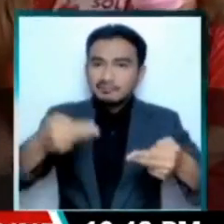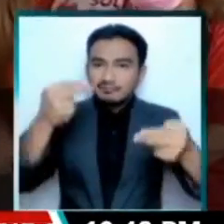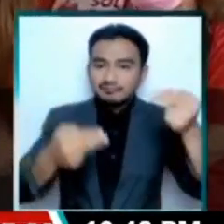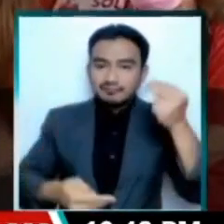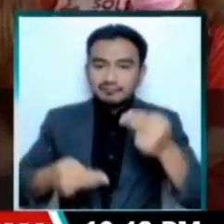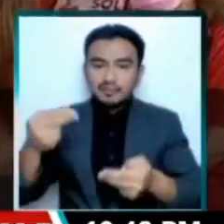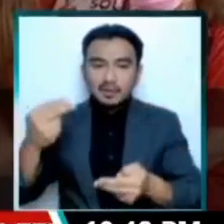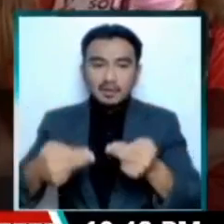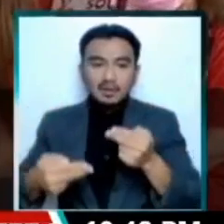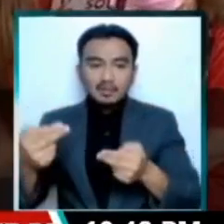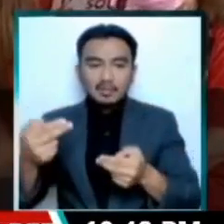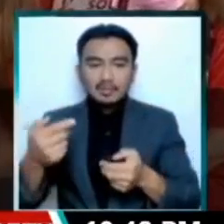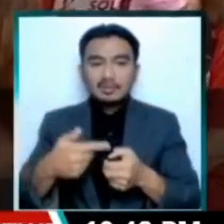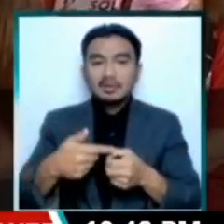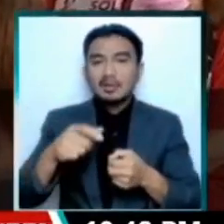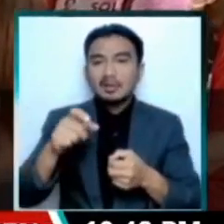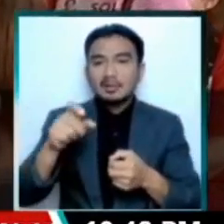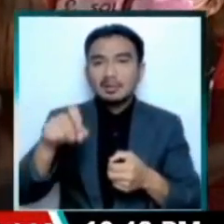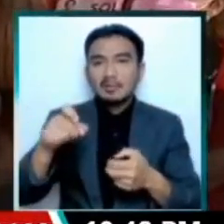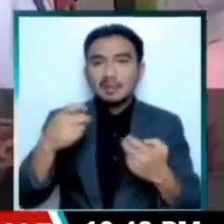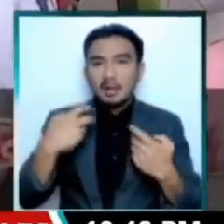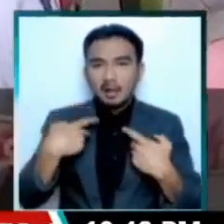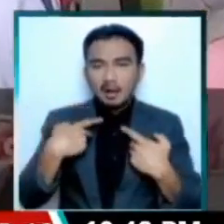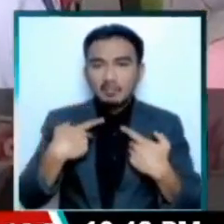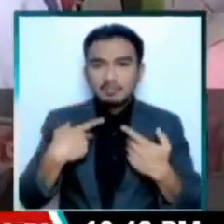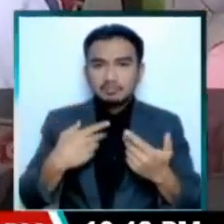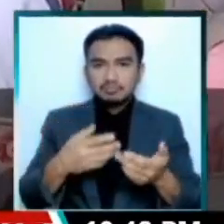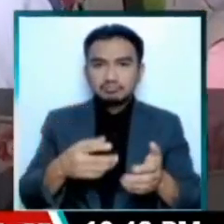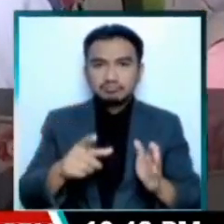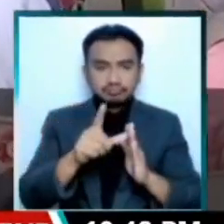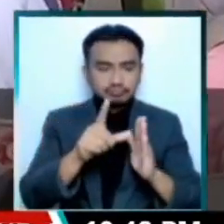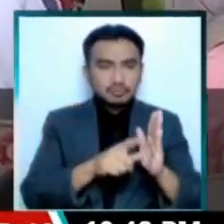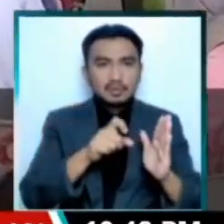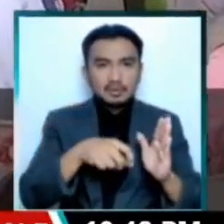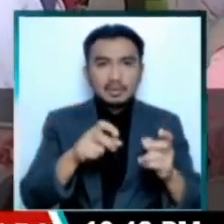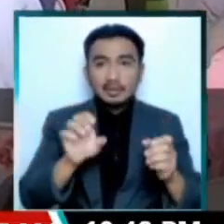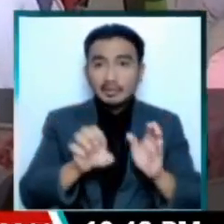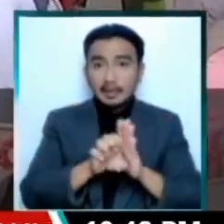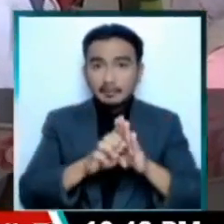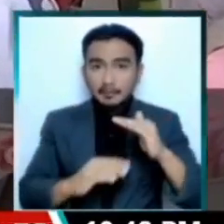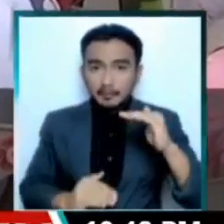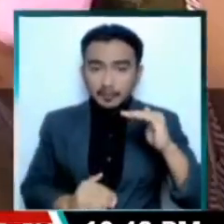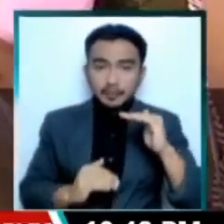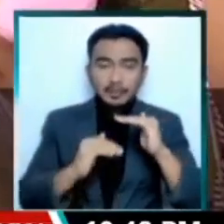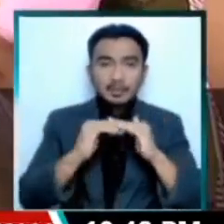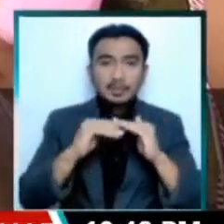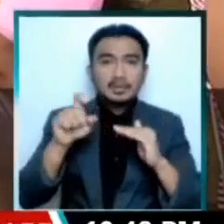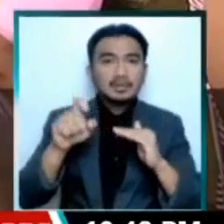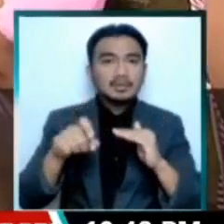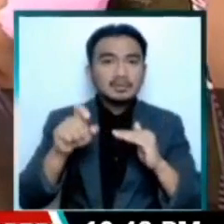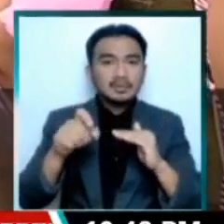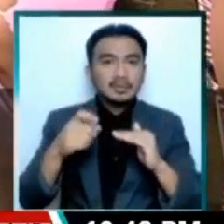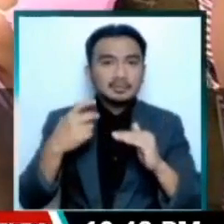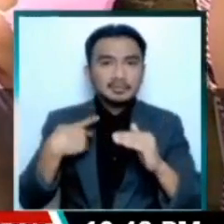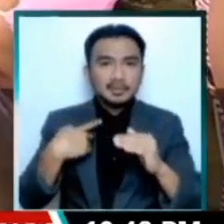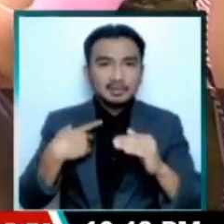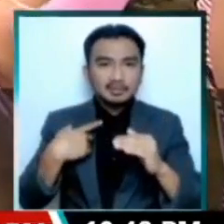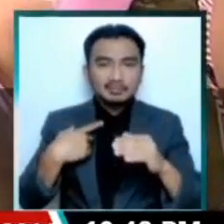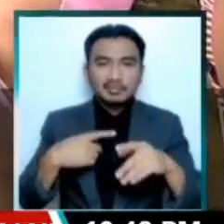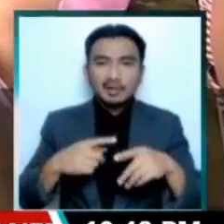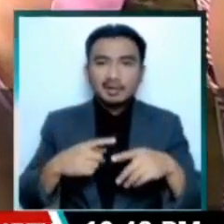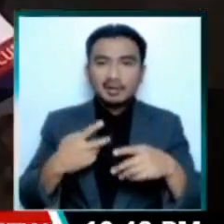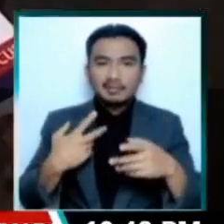kapag naabot na ang itatakdang limit sa taas presyo, dapat otomatikong masususpindi ang paniningil ng excise